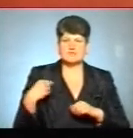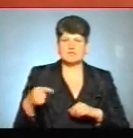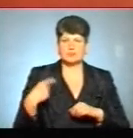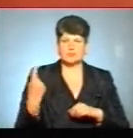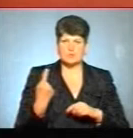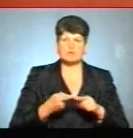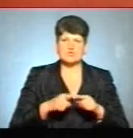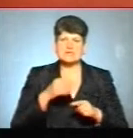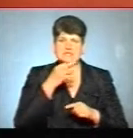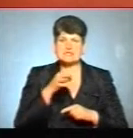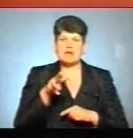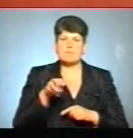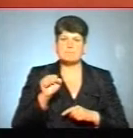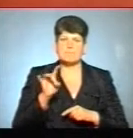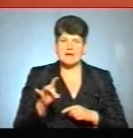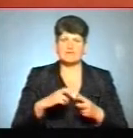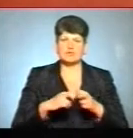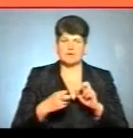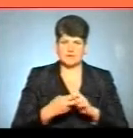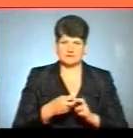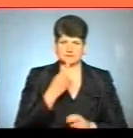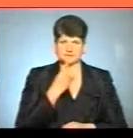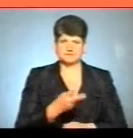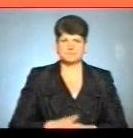мер Івано-Франківська Руслан Марцинків. Давайте почуємо.